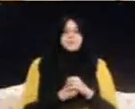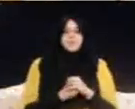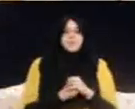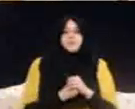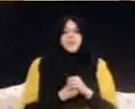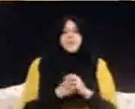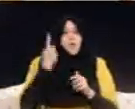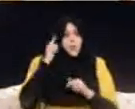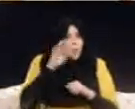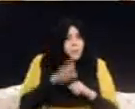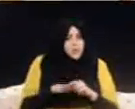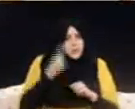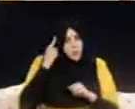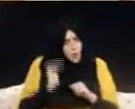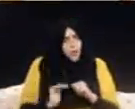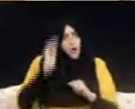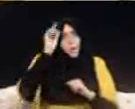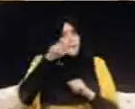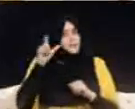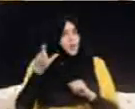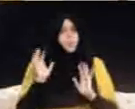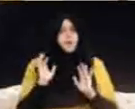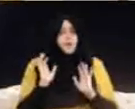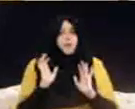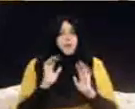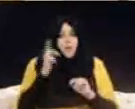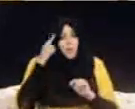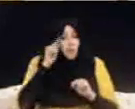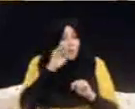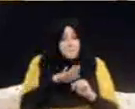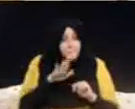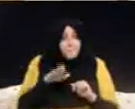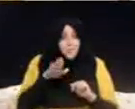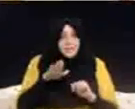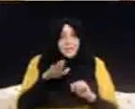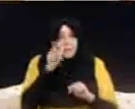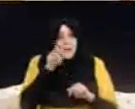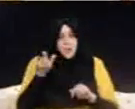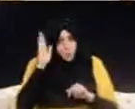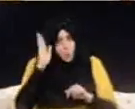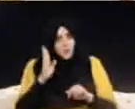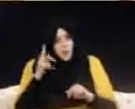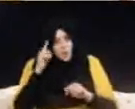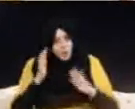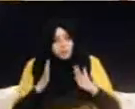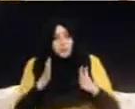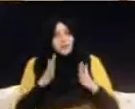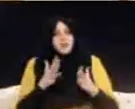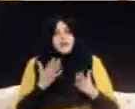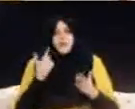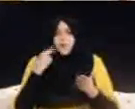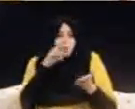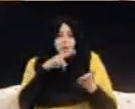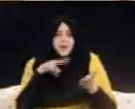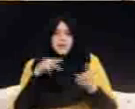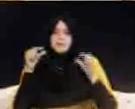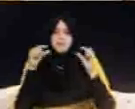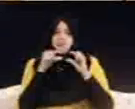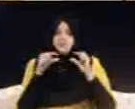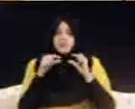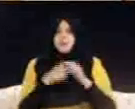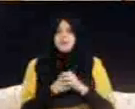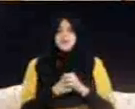التزكية للصغار والكبار، فالصغار في حاجة إلى تزكية، فنقرأ في أحاديث